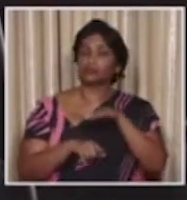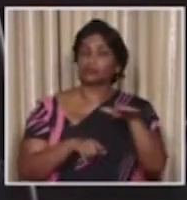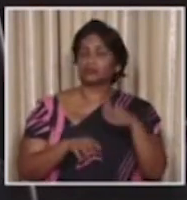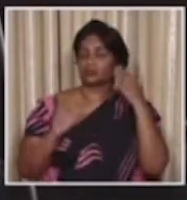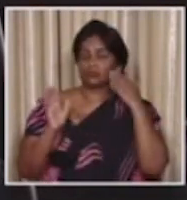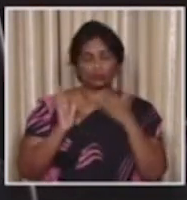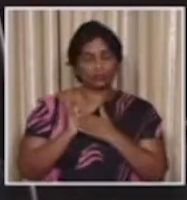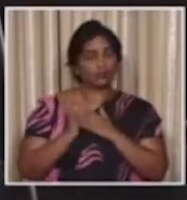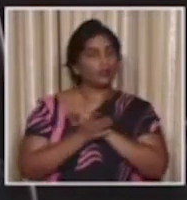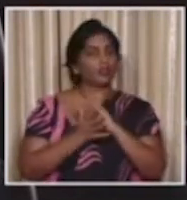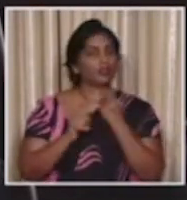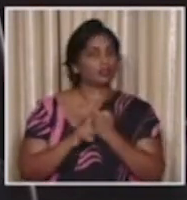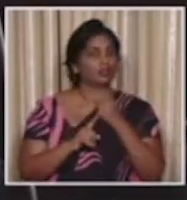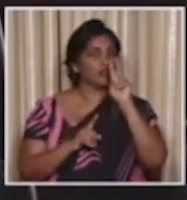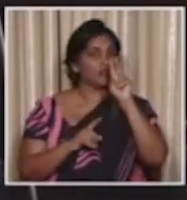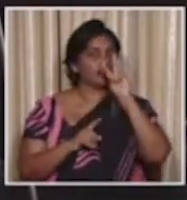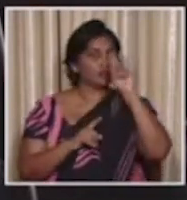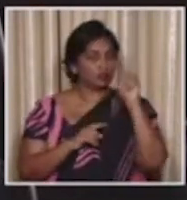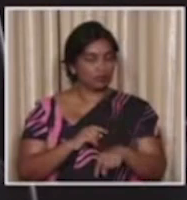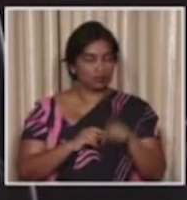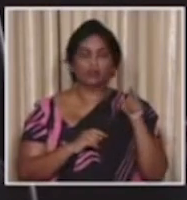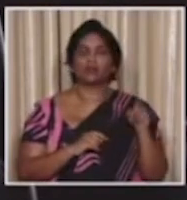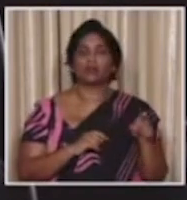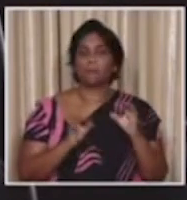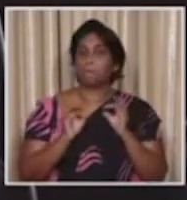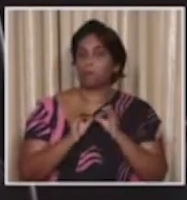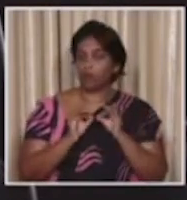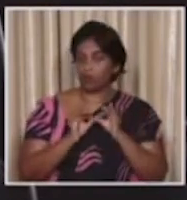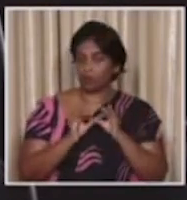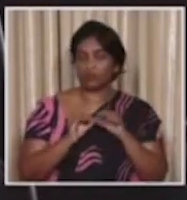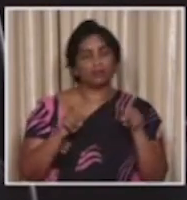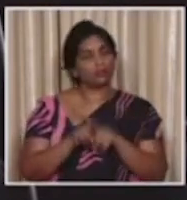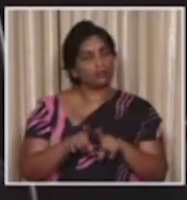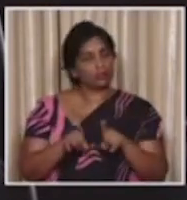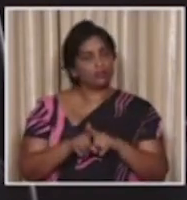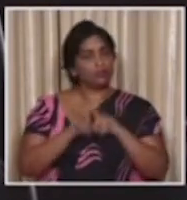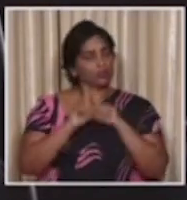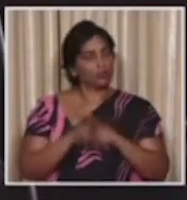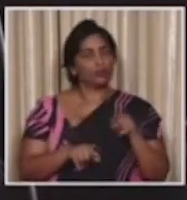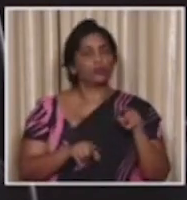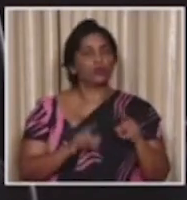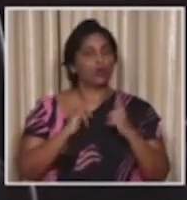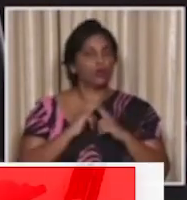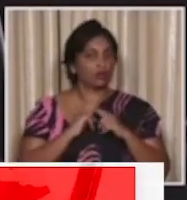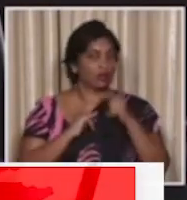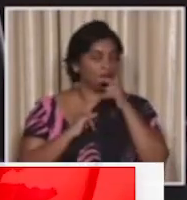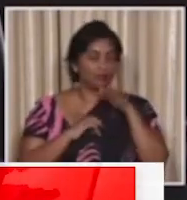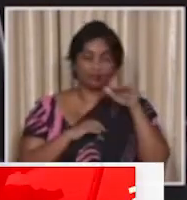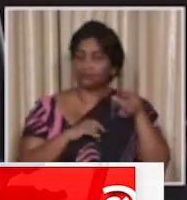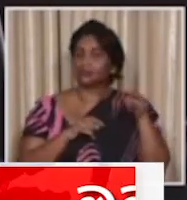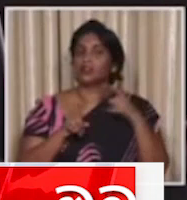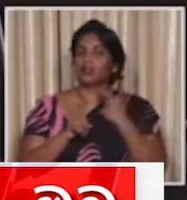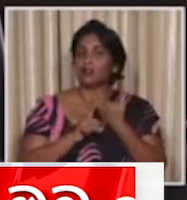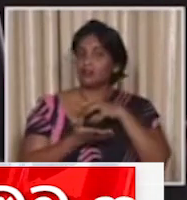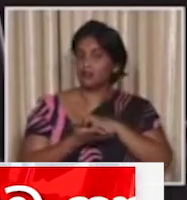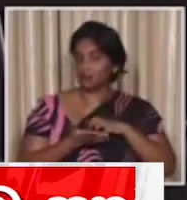ප්‍රමාණය හෙට්ටයල් 23 අර බූන්දල වගේ ඒ වගේම උඩයල වගේ ඒ